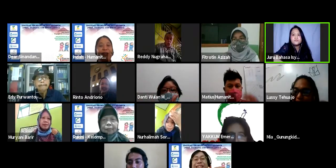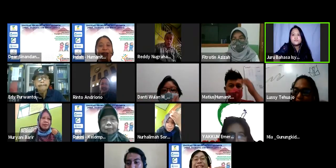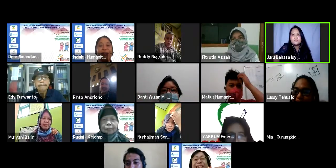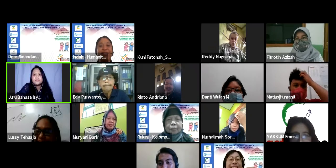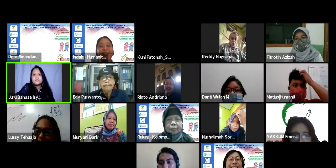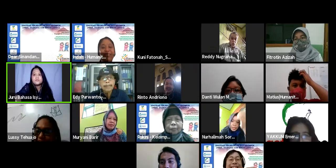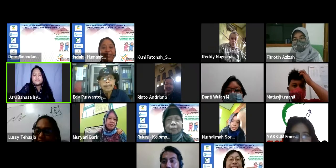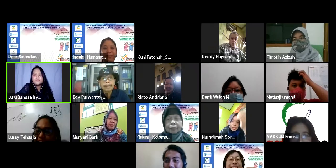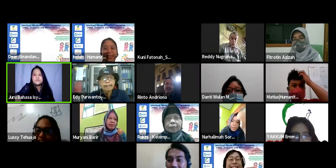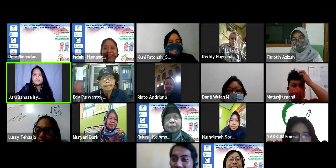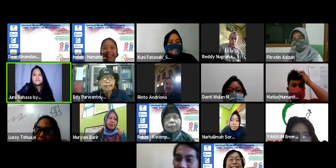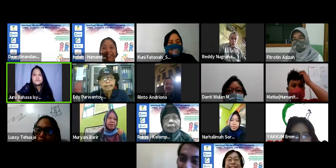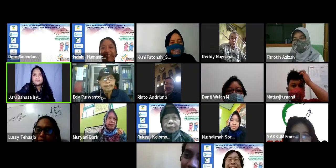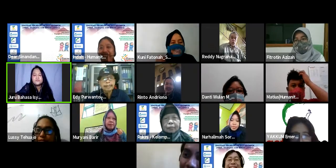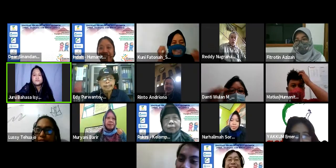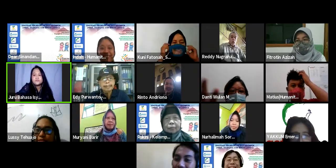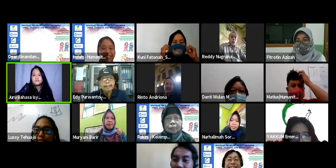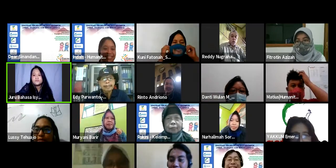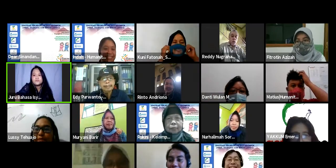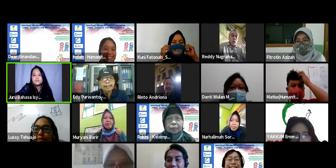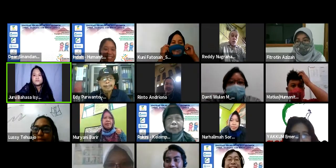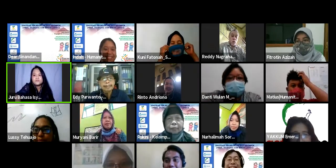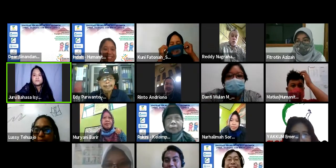Dikirim Ke Jogja Dulu Mas Wahyu